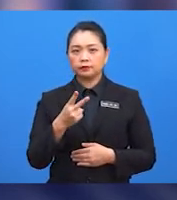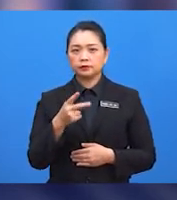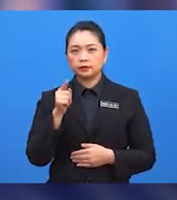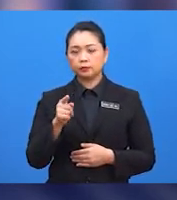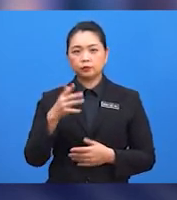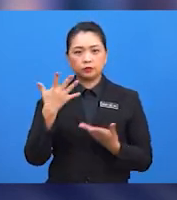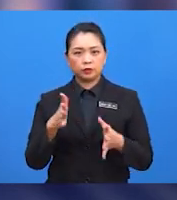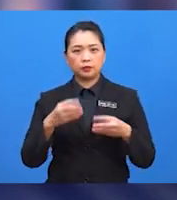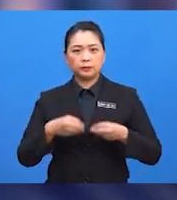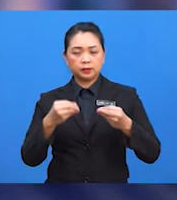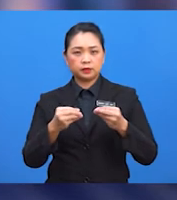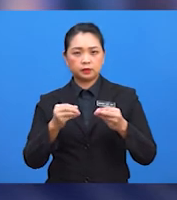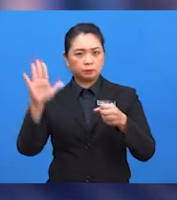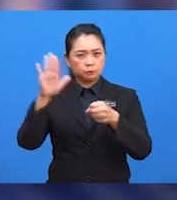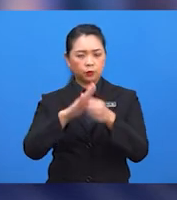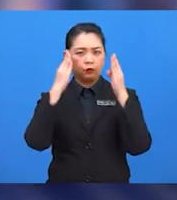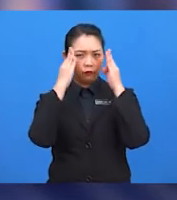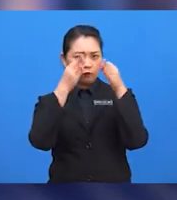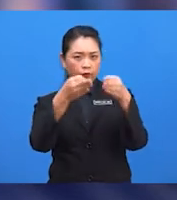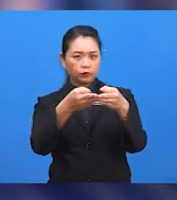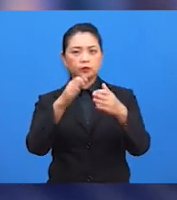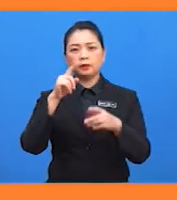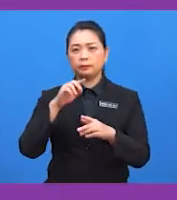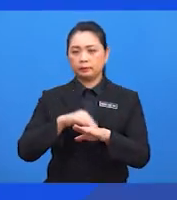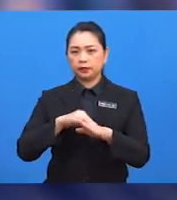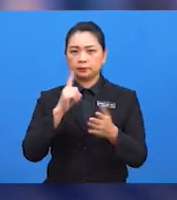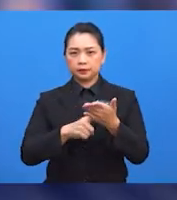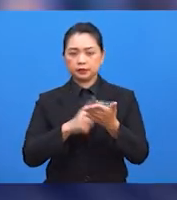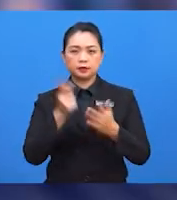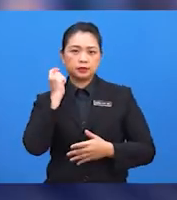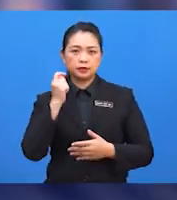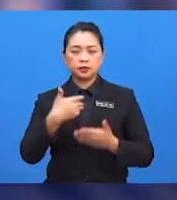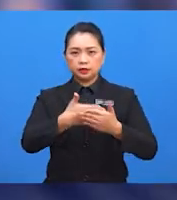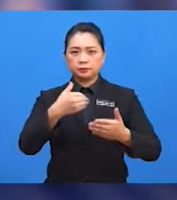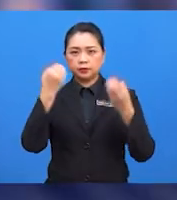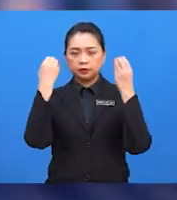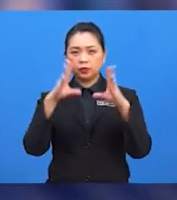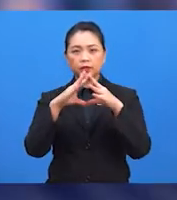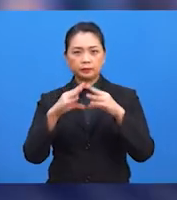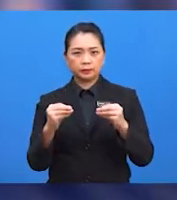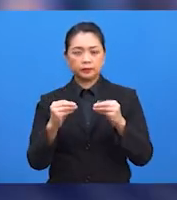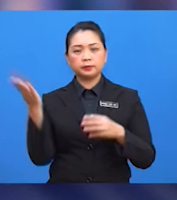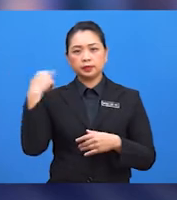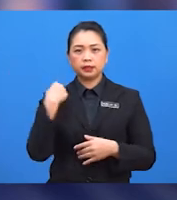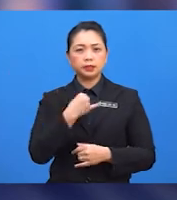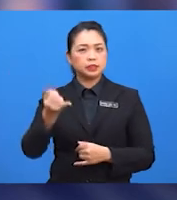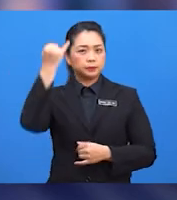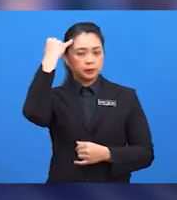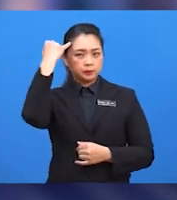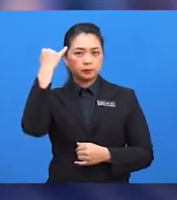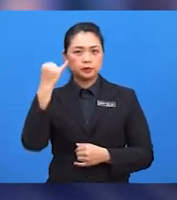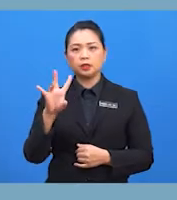gayanya, kamu telah memberikan sepenuh fokus terhadap forum yang cikgu sediakan. Sebelum cikgu mengundur diri, mari kita imbas